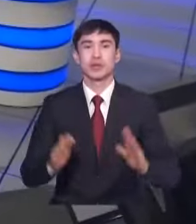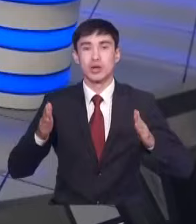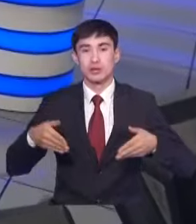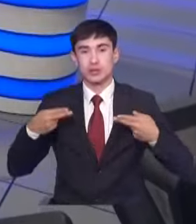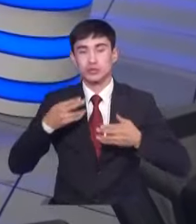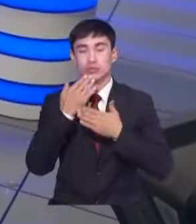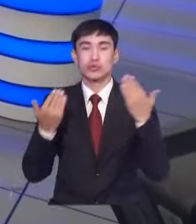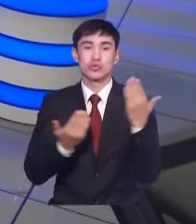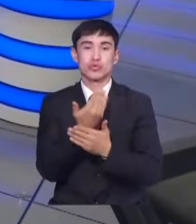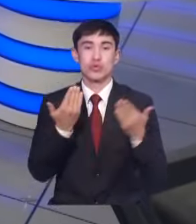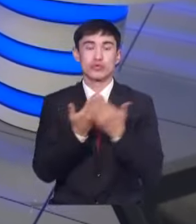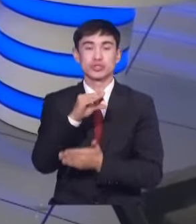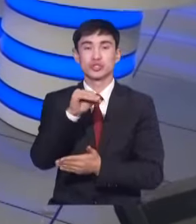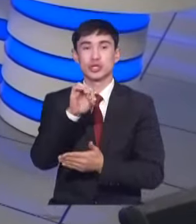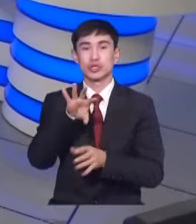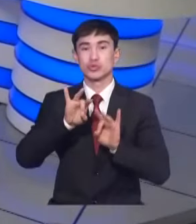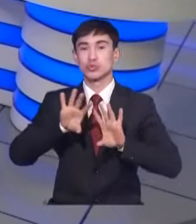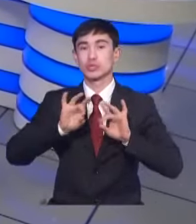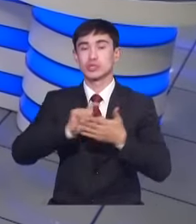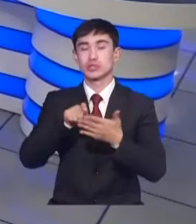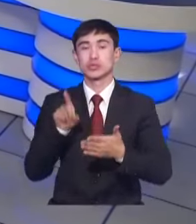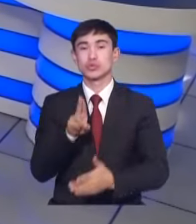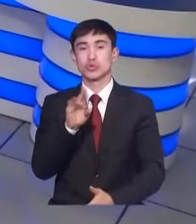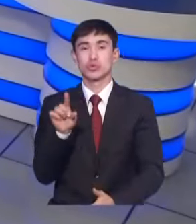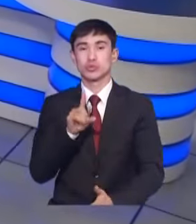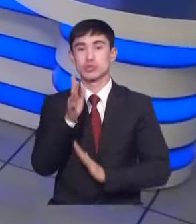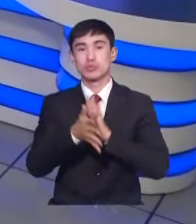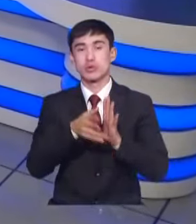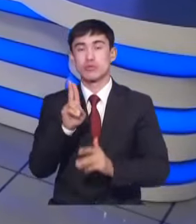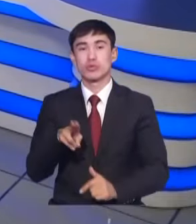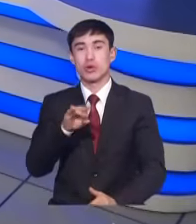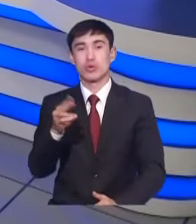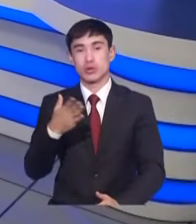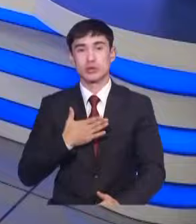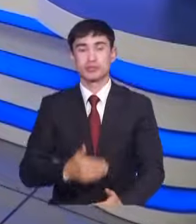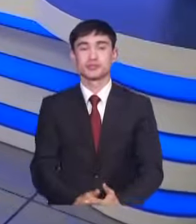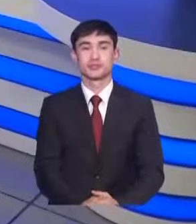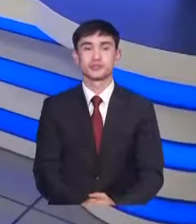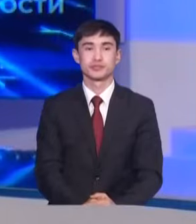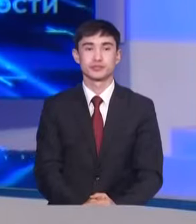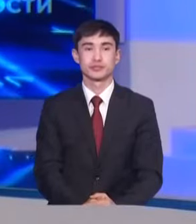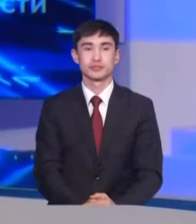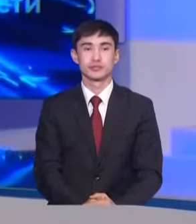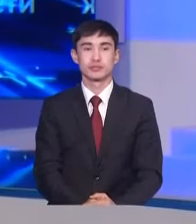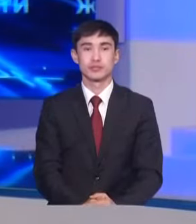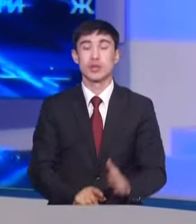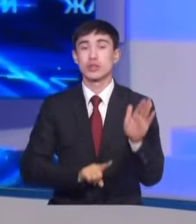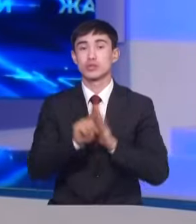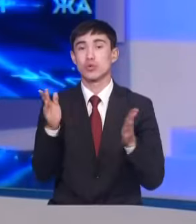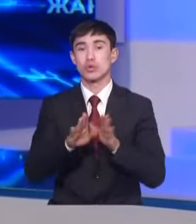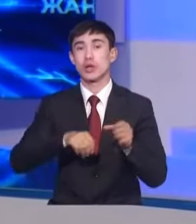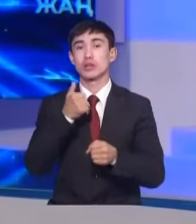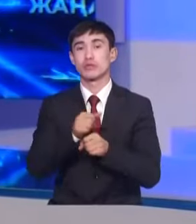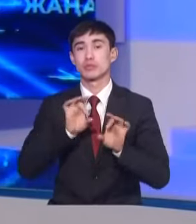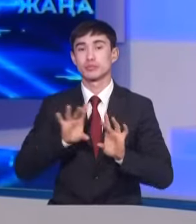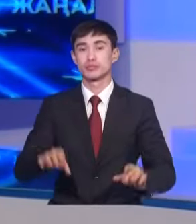Здравствуйте в эфире телеканала дсу новости в студии ярмухаметова и сурдопереводчик Даурен адра Силов и в начале коротко